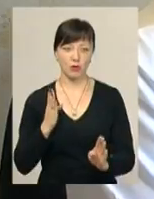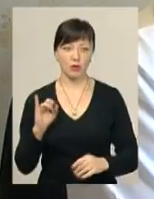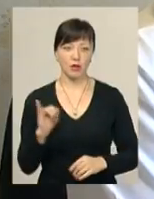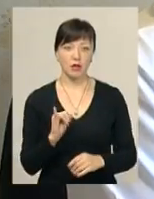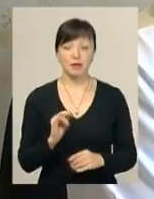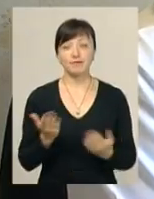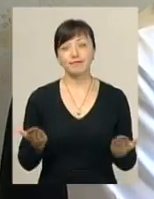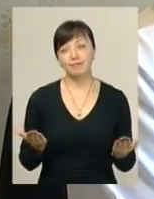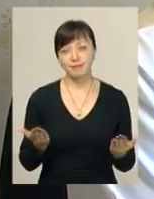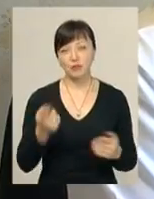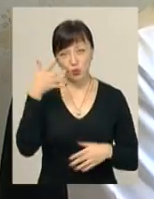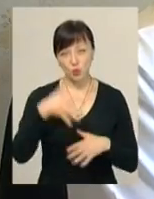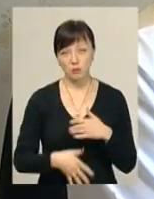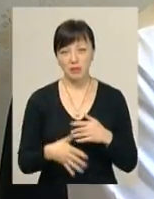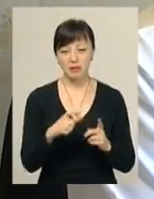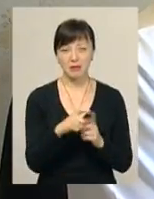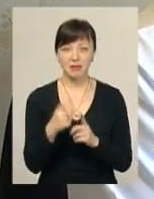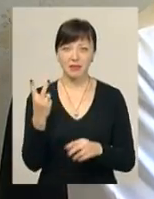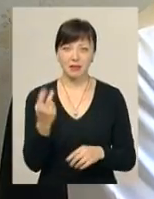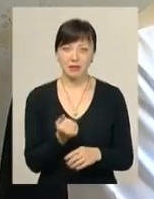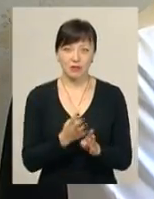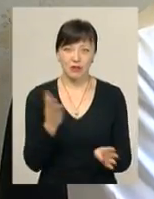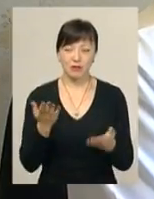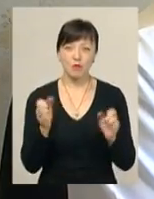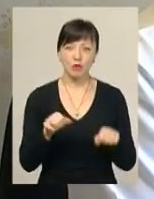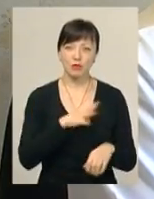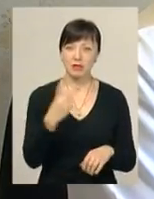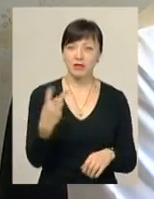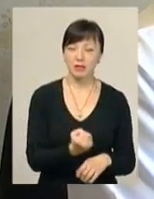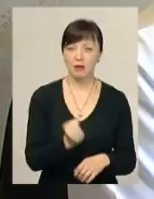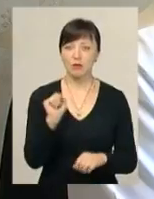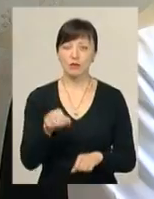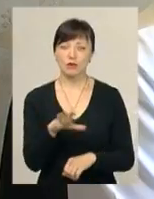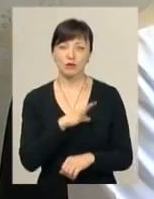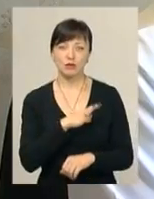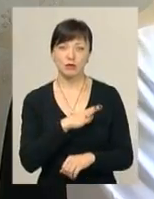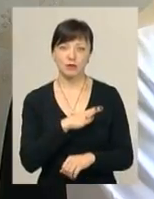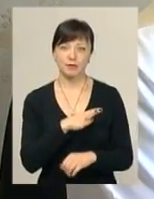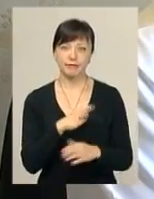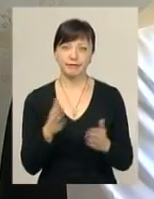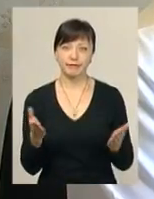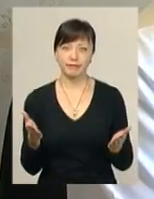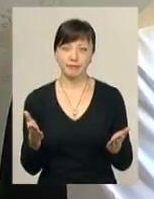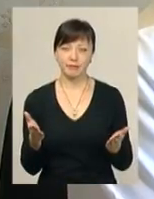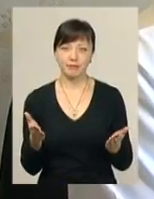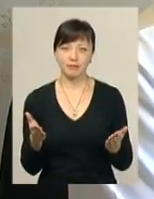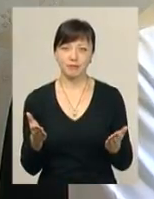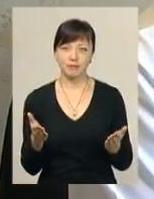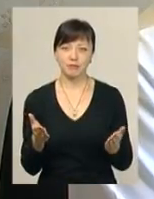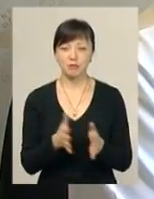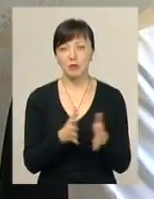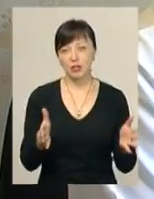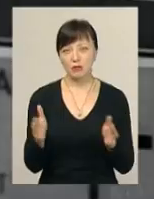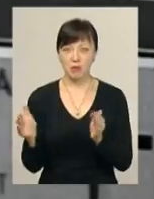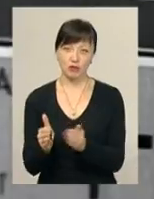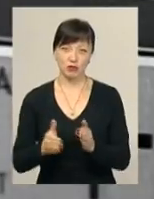Хоча це відносний термін, ви розумієте, про що йде мова. Може бути дві неділі, а може бути і більше,